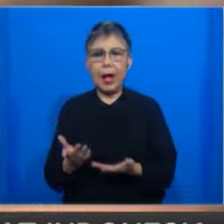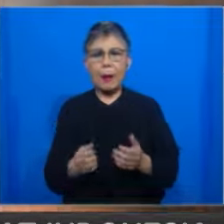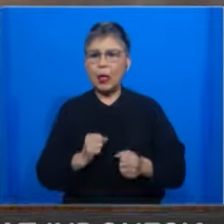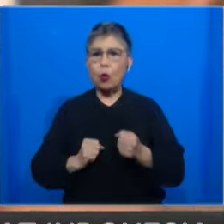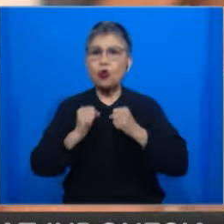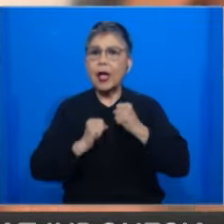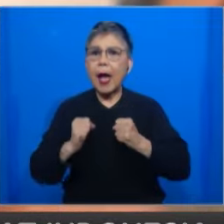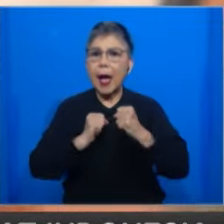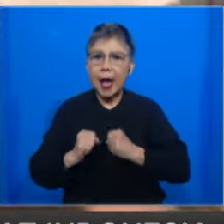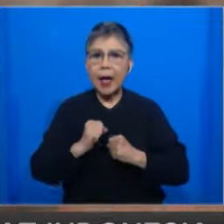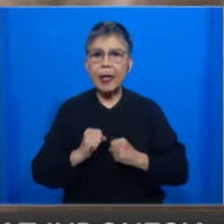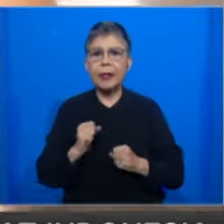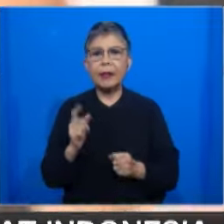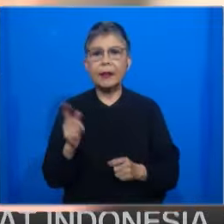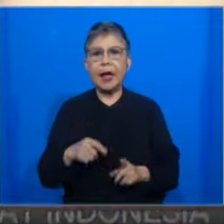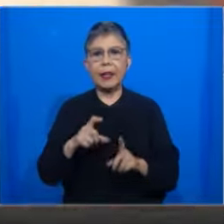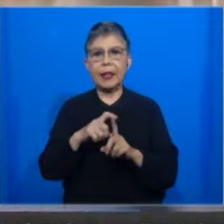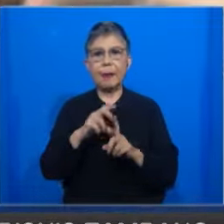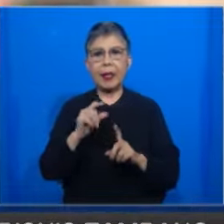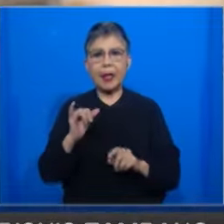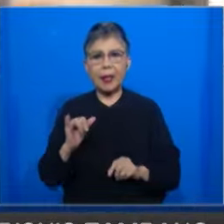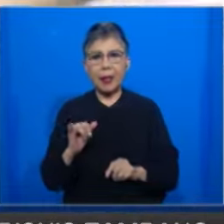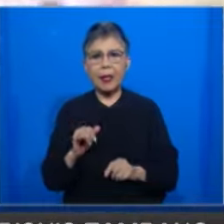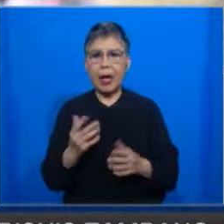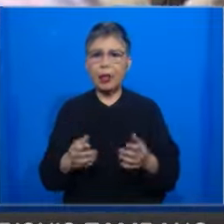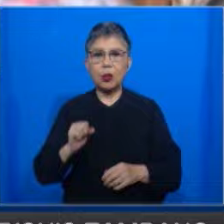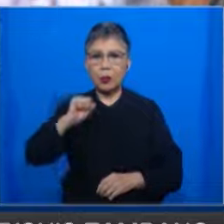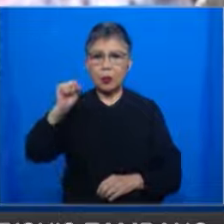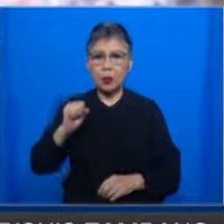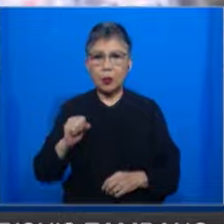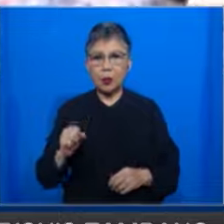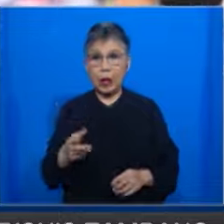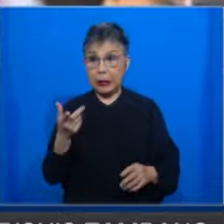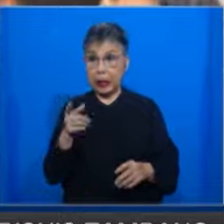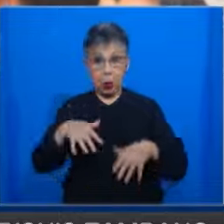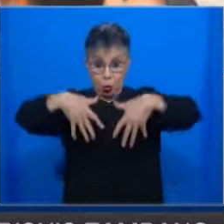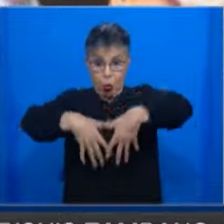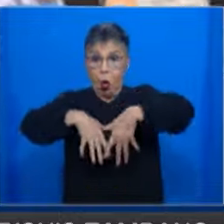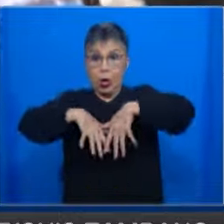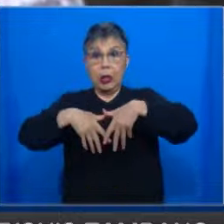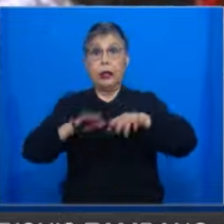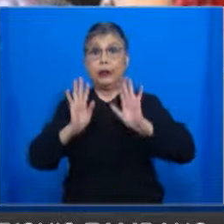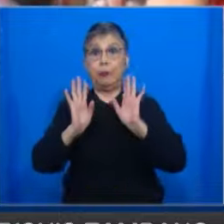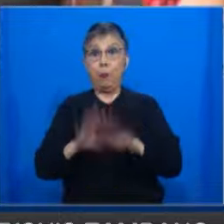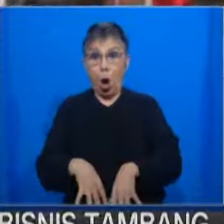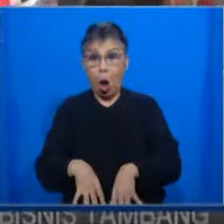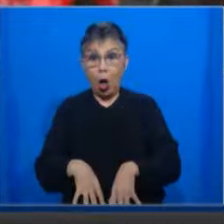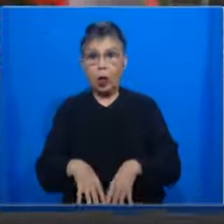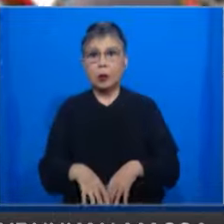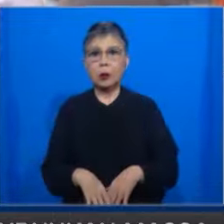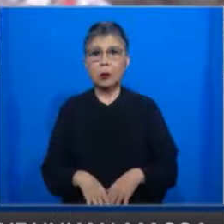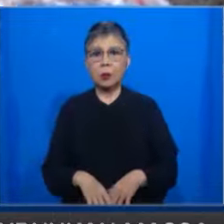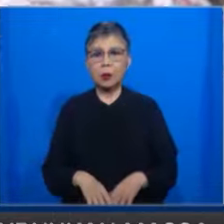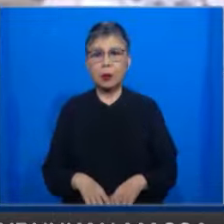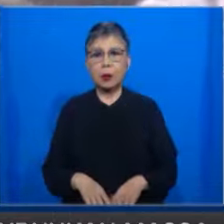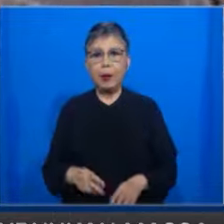upaya yang nantinya akan dilakukan oleh para peserta aksi ini setelah berhasil menjebol pagar utama dari